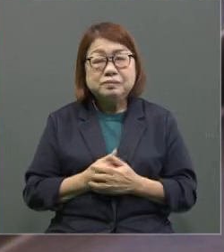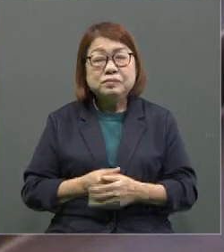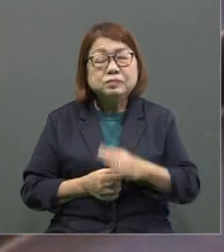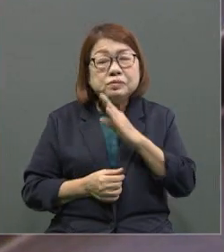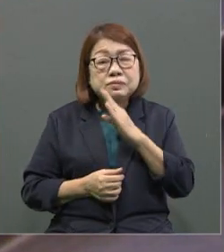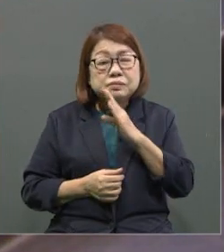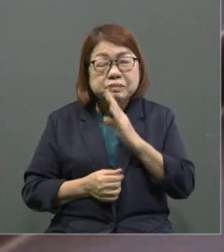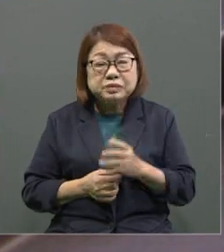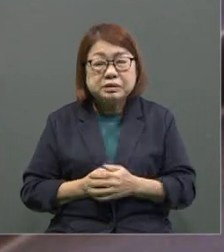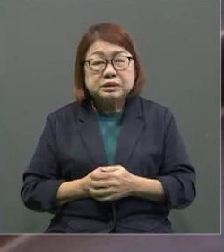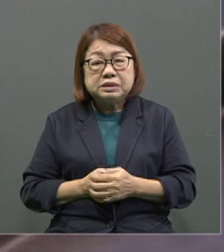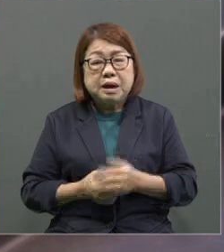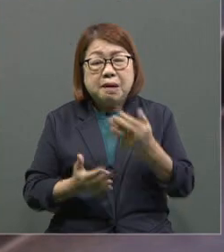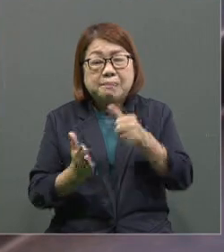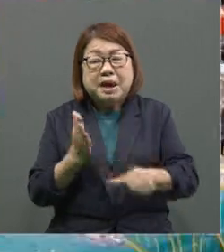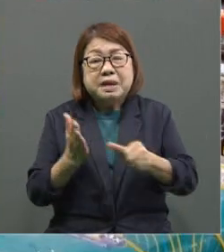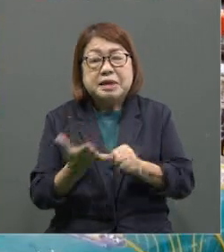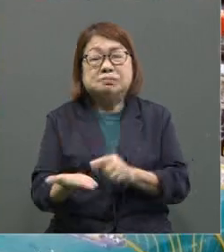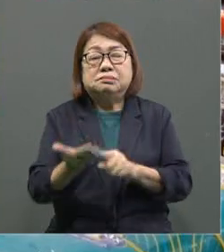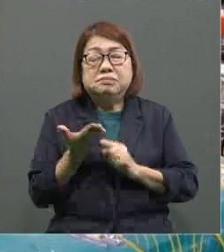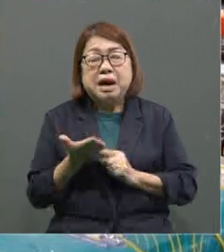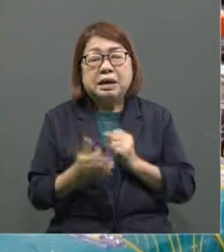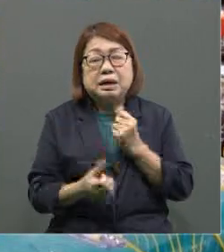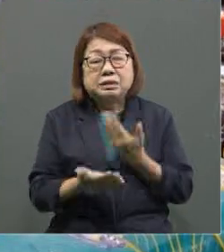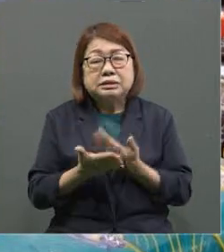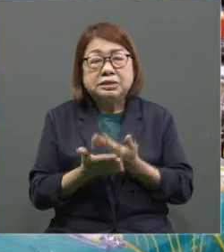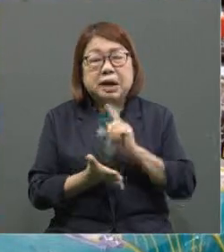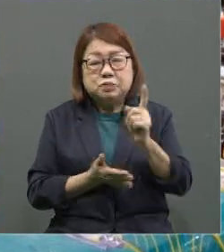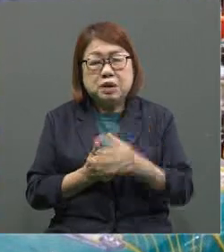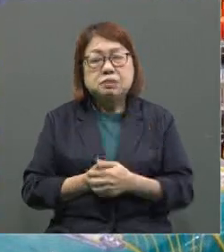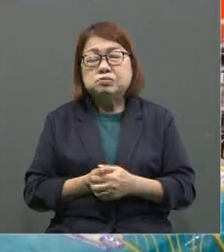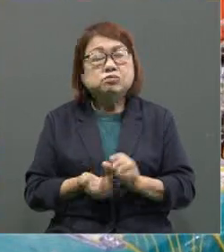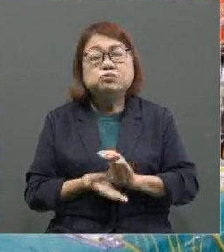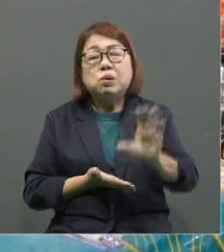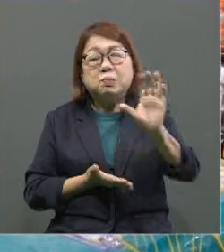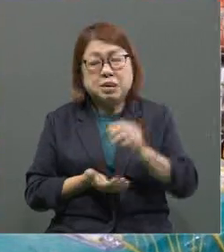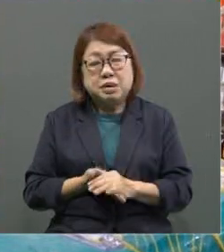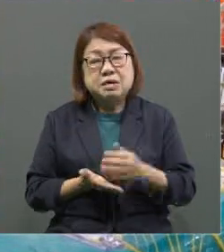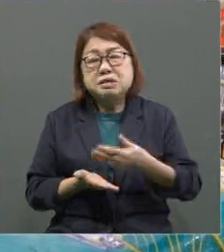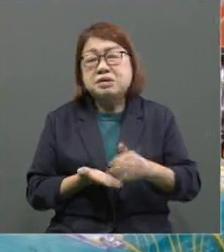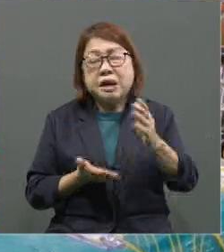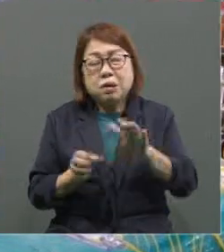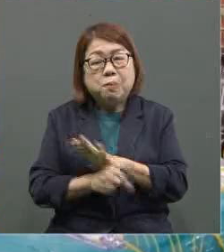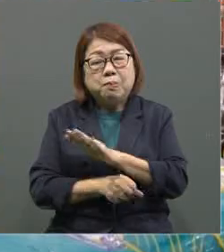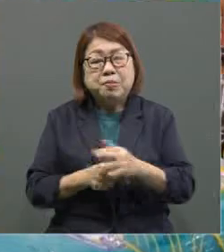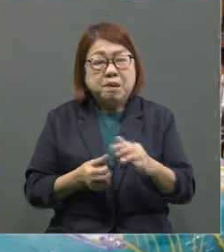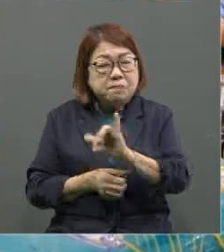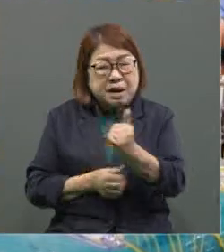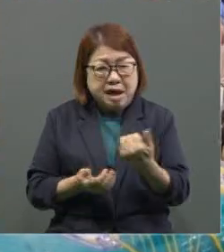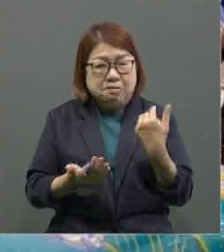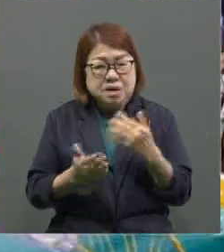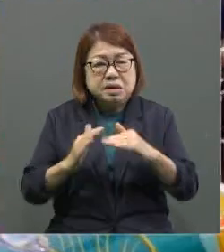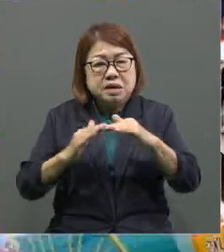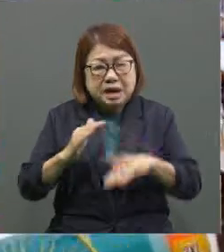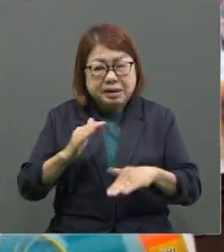ตอนจ่ายคืนน่ะเวลาจ่ายหนี้ทำยังไงส่วนใหญ่ก็บอกว่าก็จ่ายเต็มเลยแน่นอนบางส่วนก็บอกว่าก็จ่ายขั้นต่ำนะคะคน